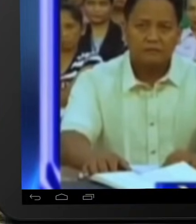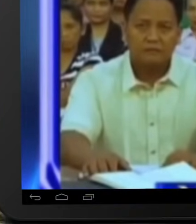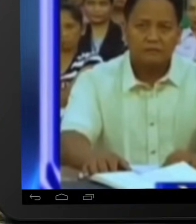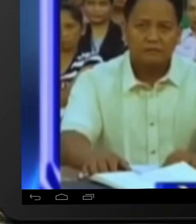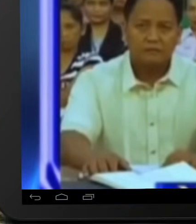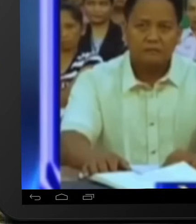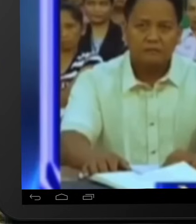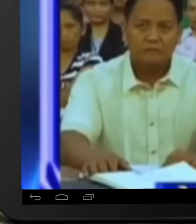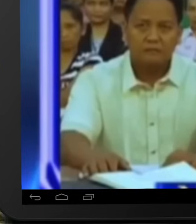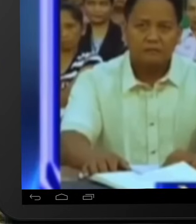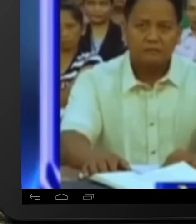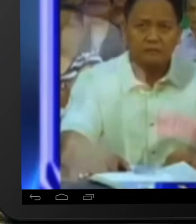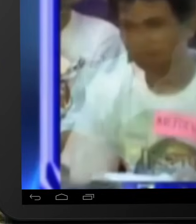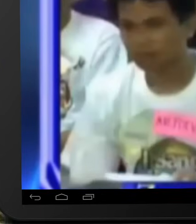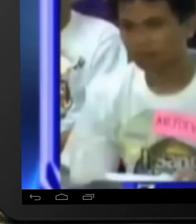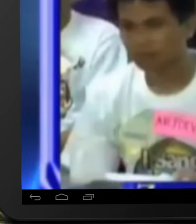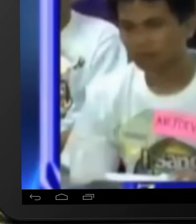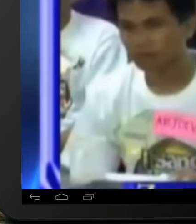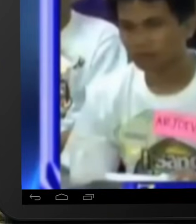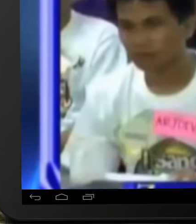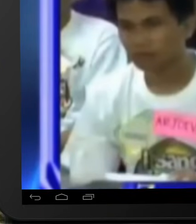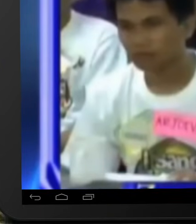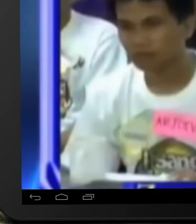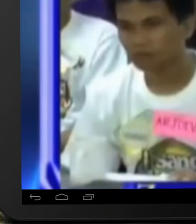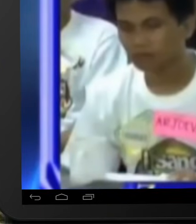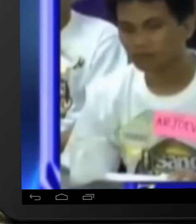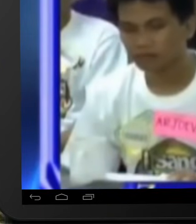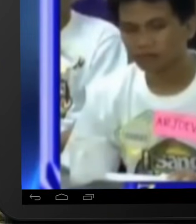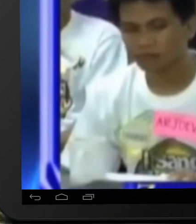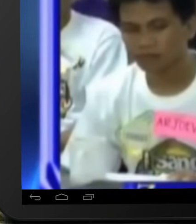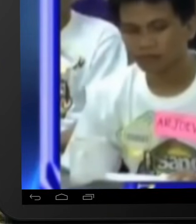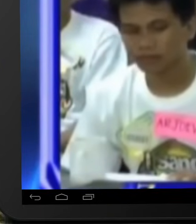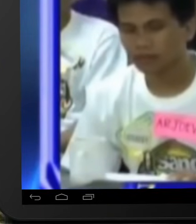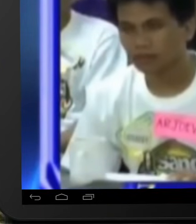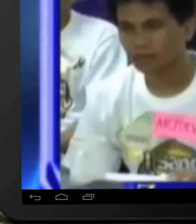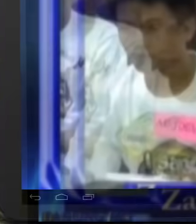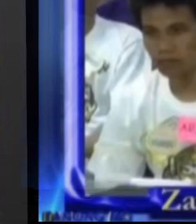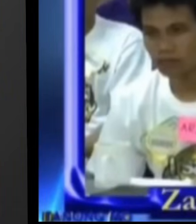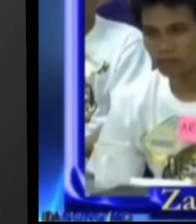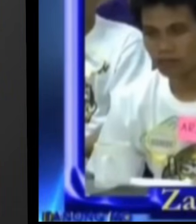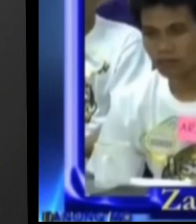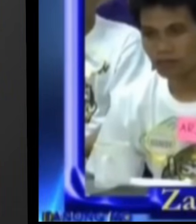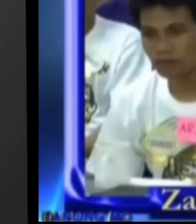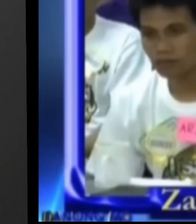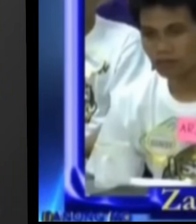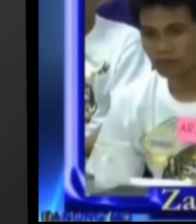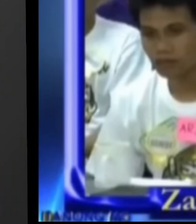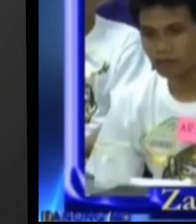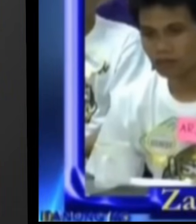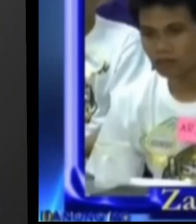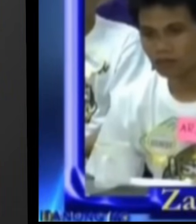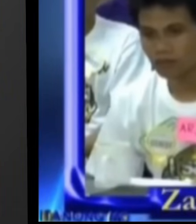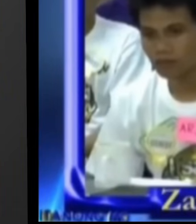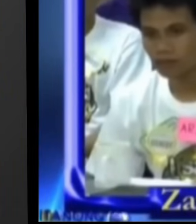niya po ay maisasalba ba o maililigtas ba tayo ng reliyon? Mm. O kung oo,